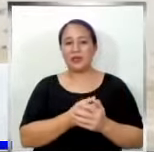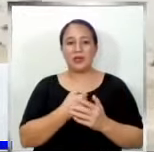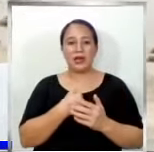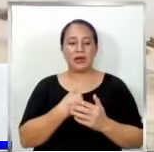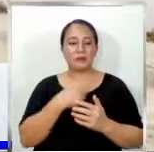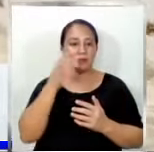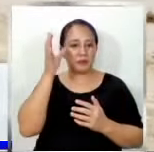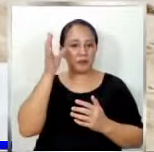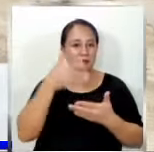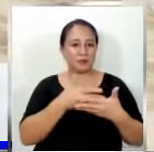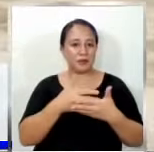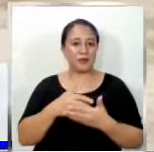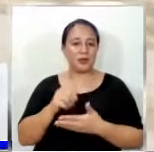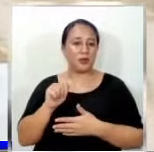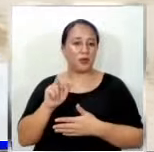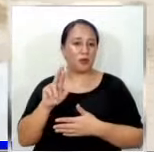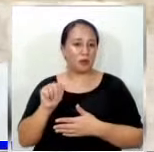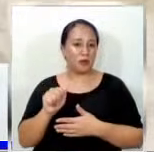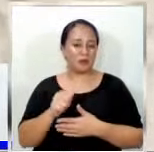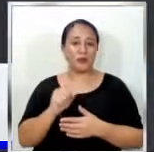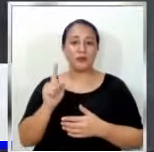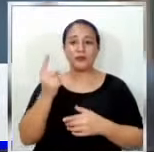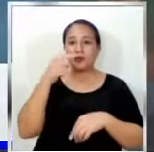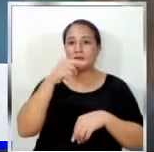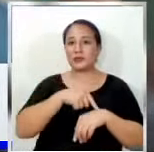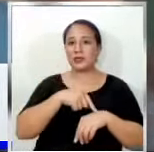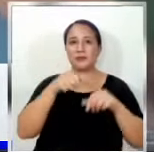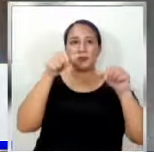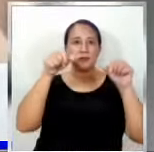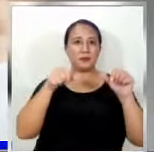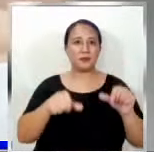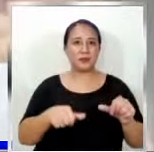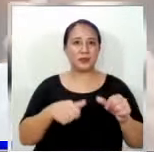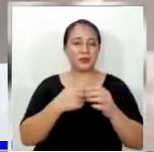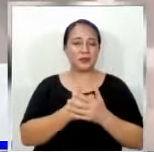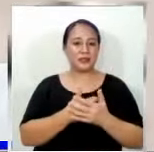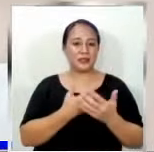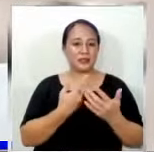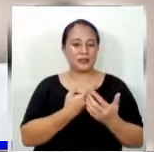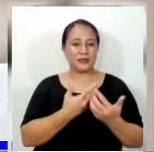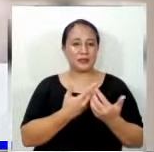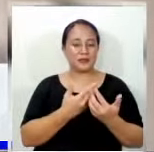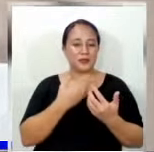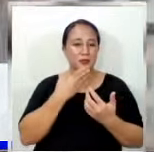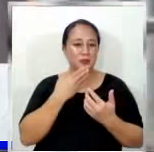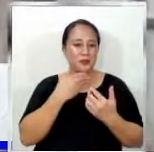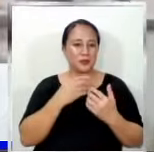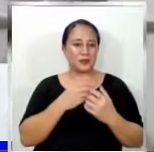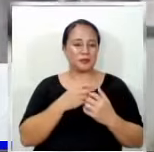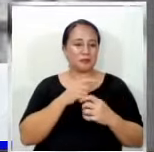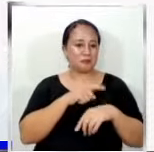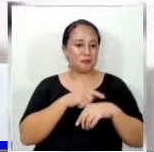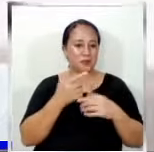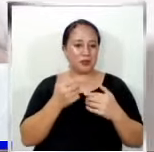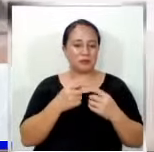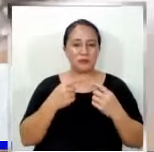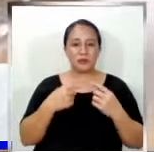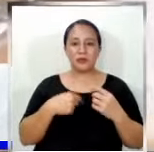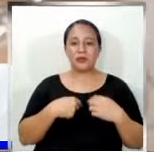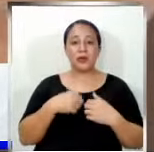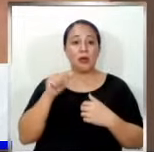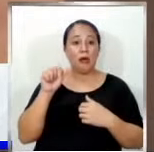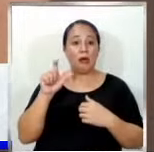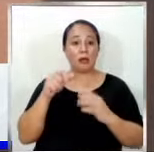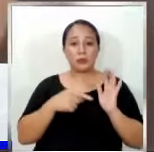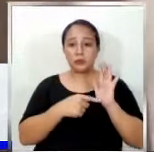Aura. Ito ang first time na nag-post si Alice ng kanilang sweet moment. Hindi isinasa publiko ni Alice ang kanyang love life,